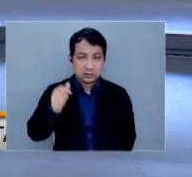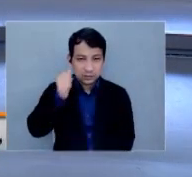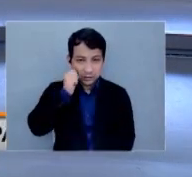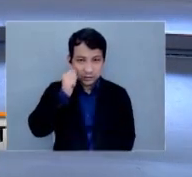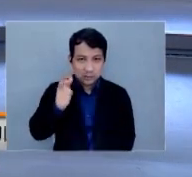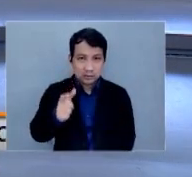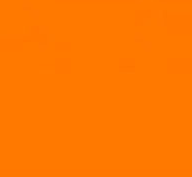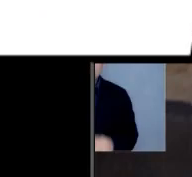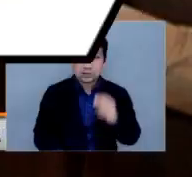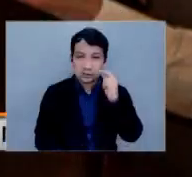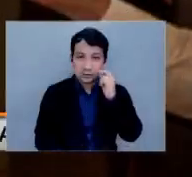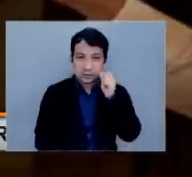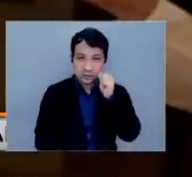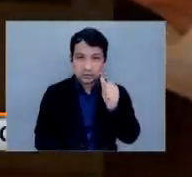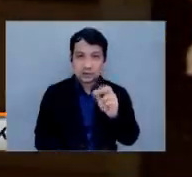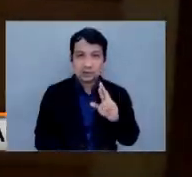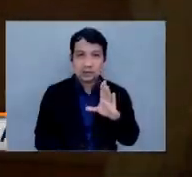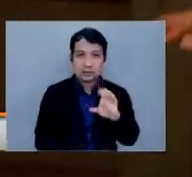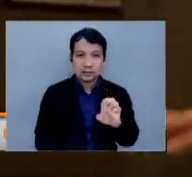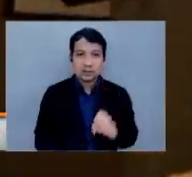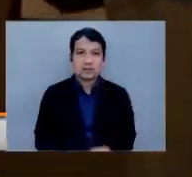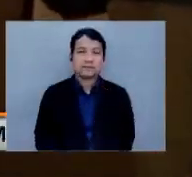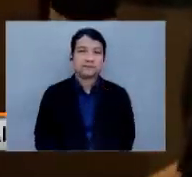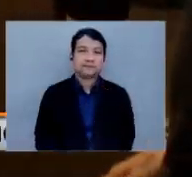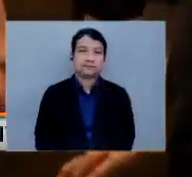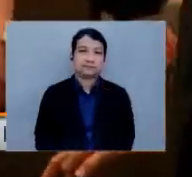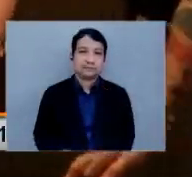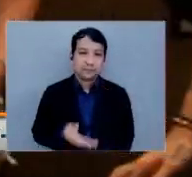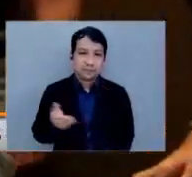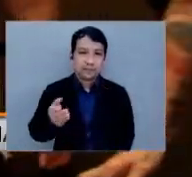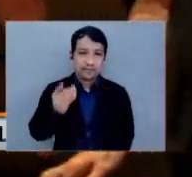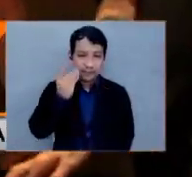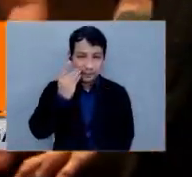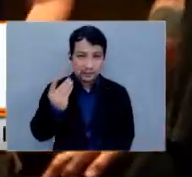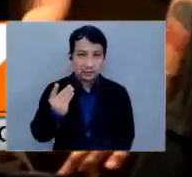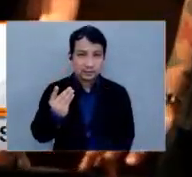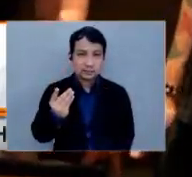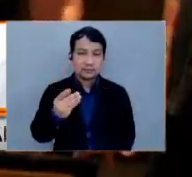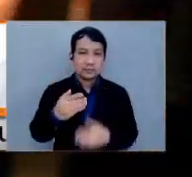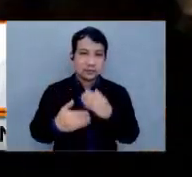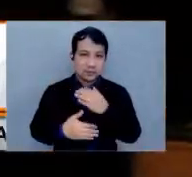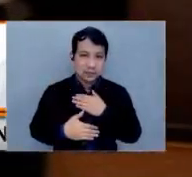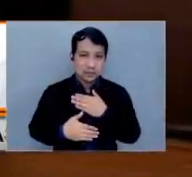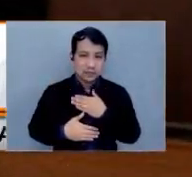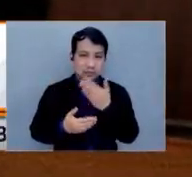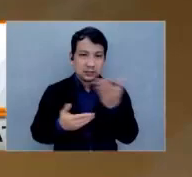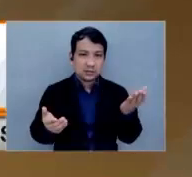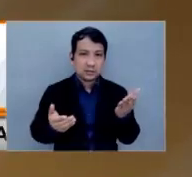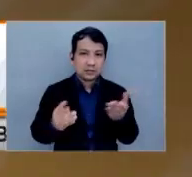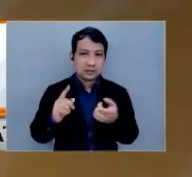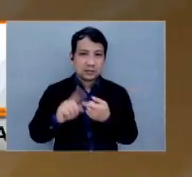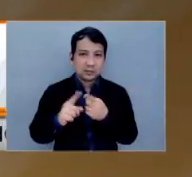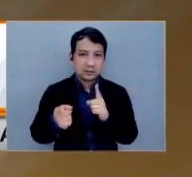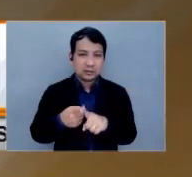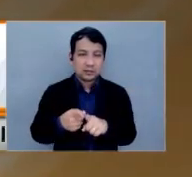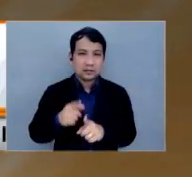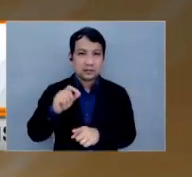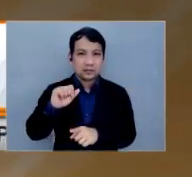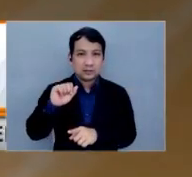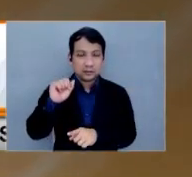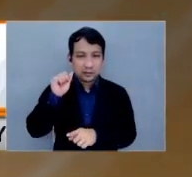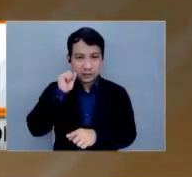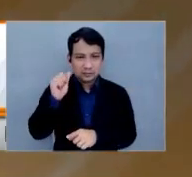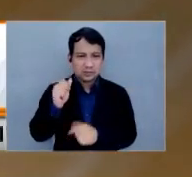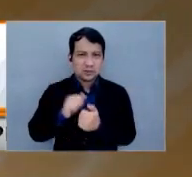Nil Arce. Sa isa pong pahayag, sinabi ni Dimples na masayang-masaya ngayon ang kanyang kaibigang si Angel. Malayo man